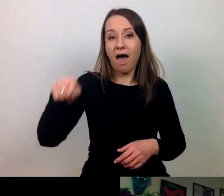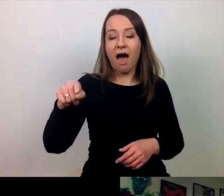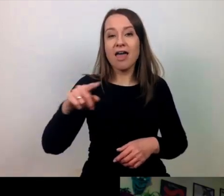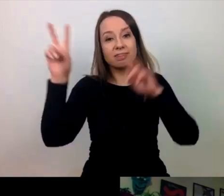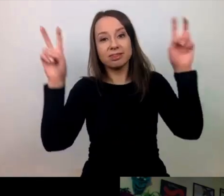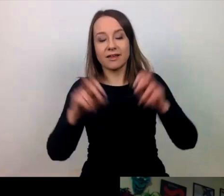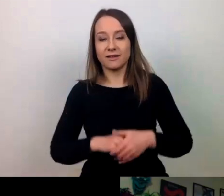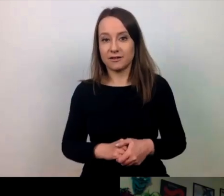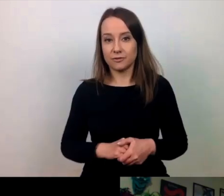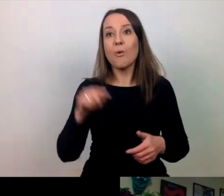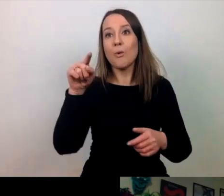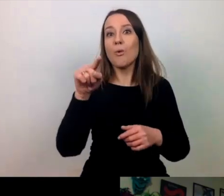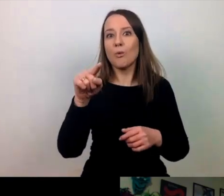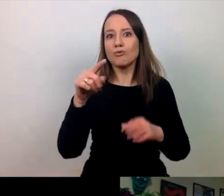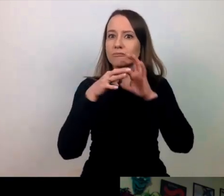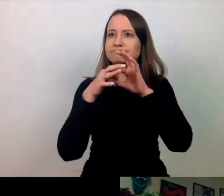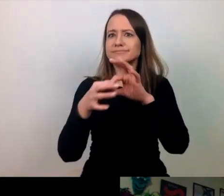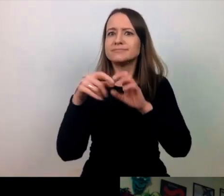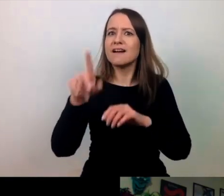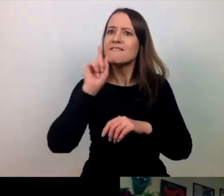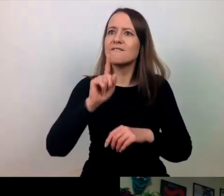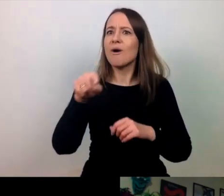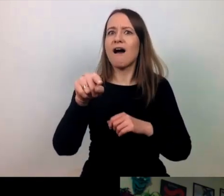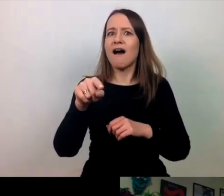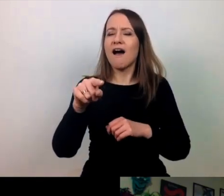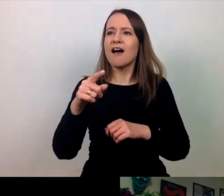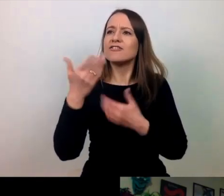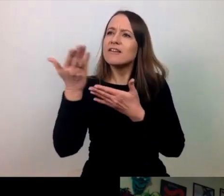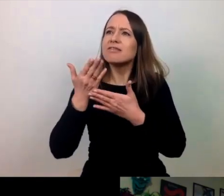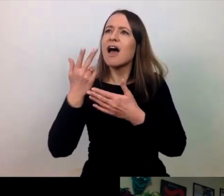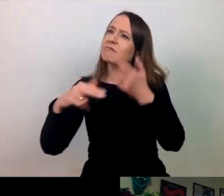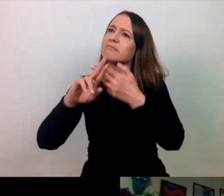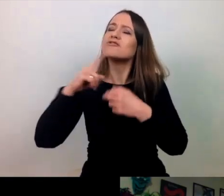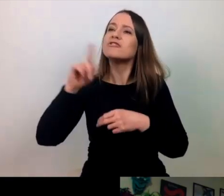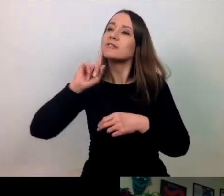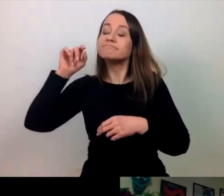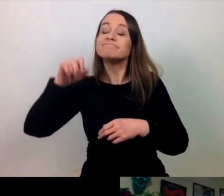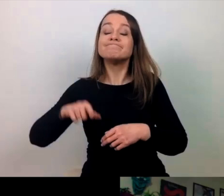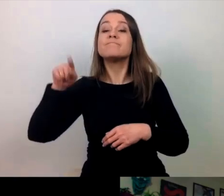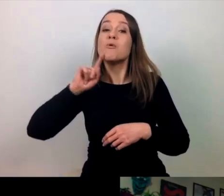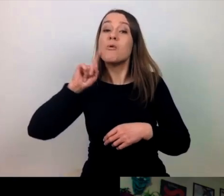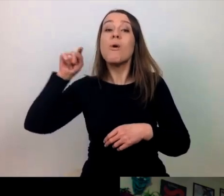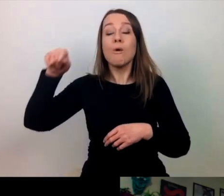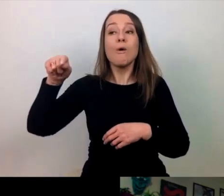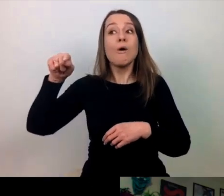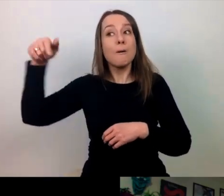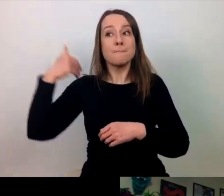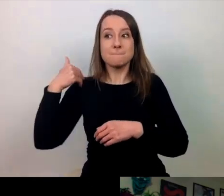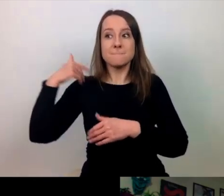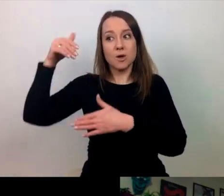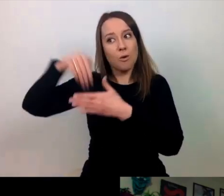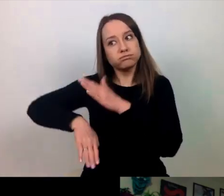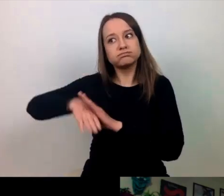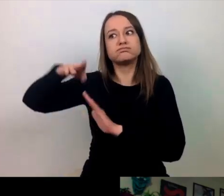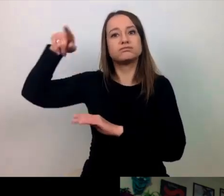daje wskazówkę, że to jednak jest o tym, że ten chłopak się w owym domu wychował, że jego rodzice tam mieszkali, że doszło do tragedii i że trzeba